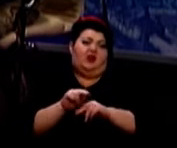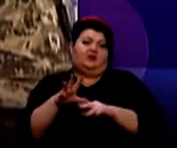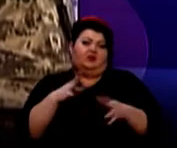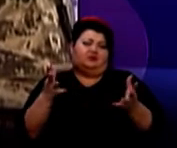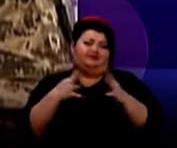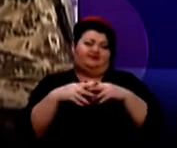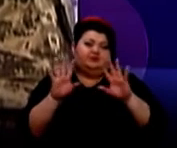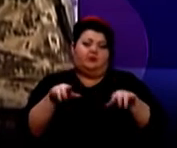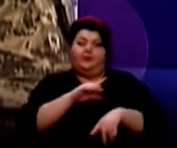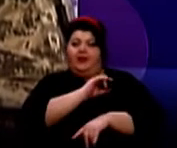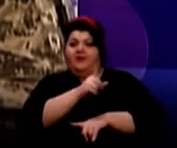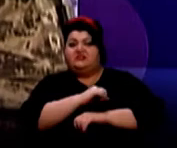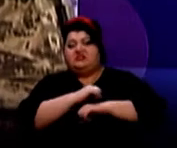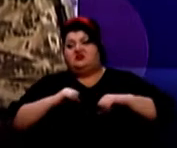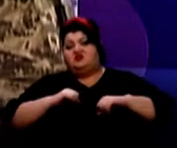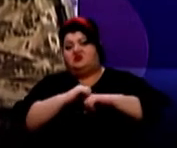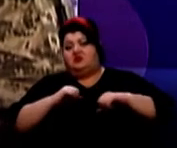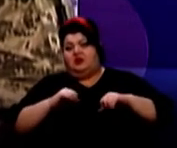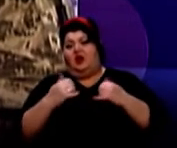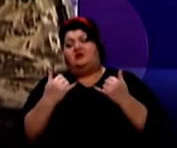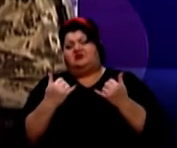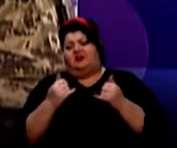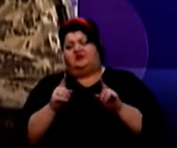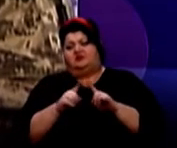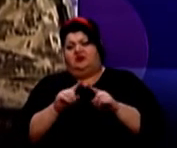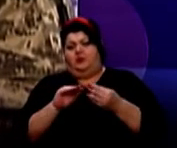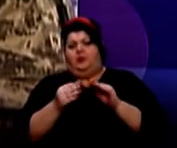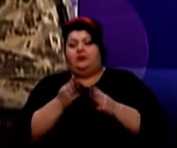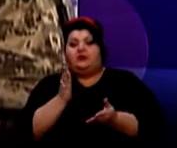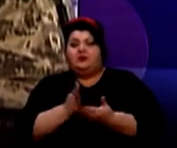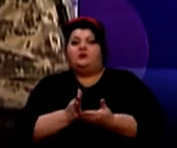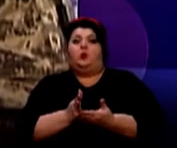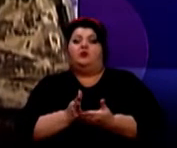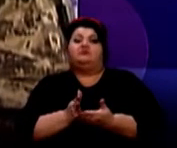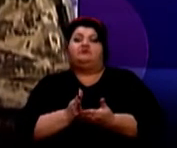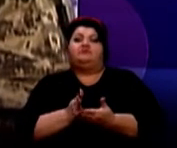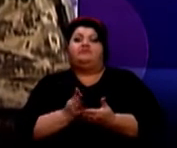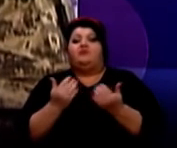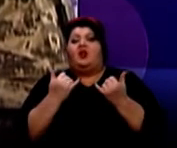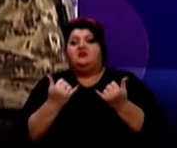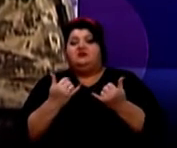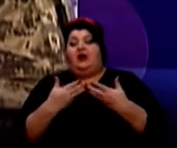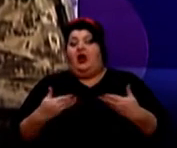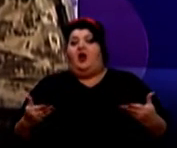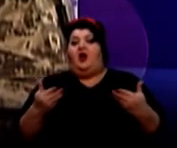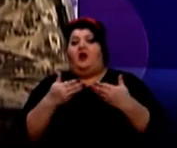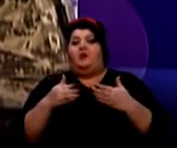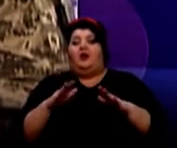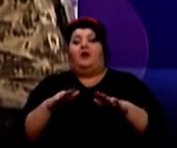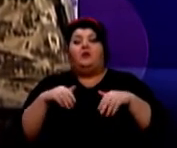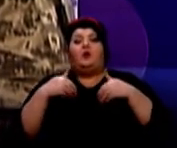суміщали то фізичне виховання. І зараз існує ця проблема. Зараз ми вийшли з